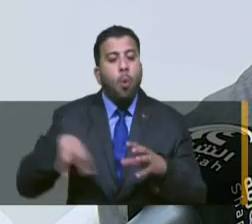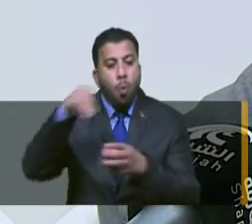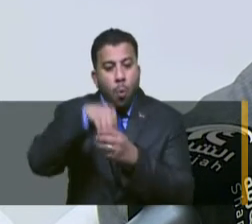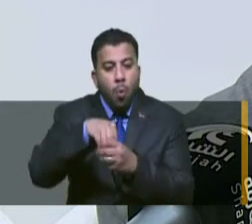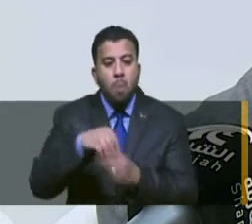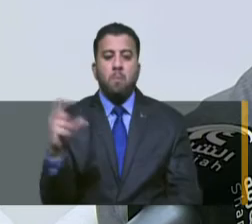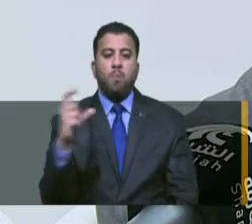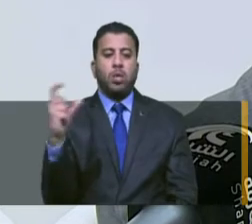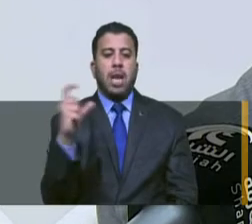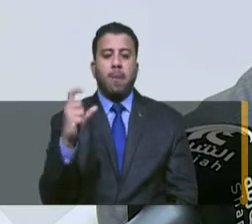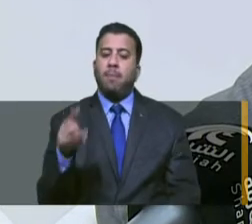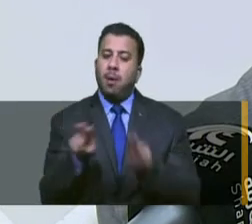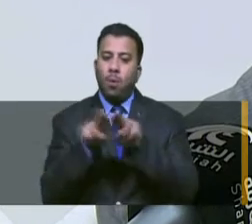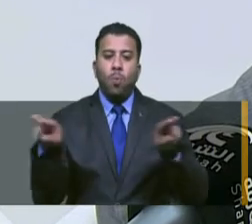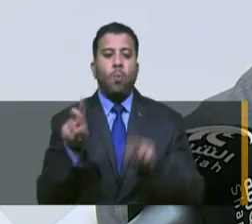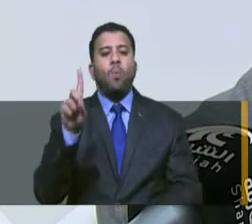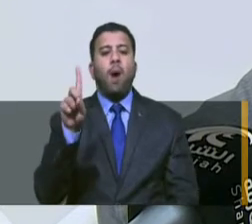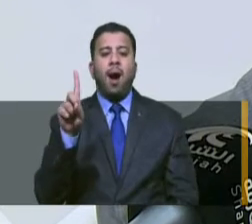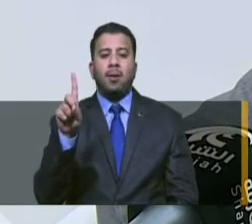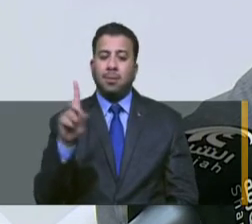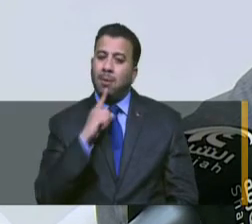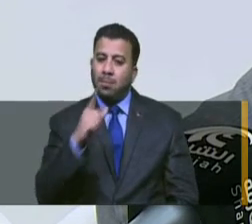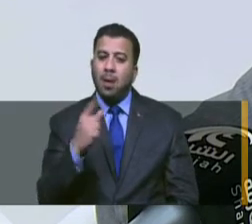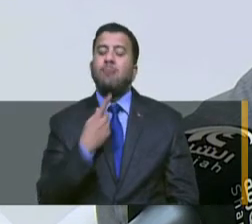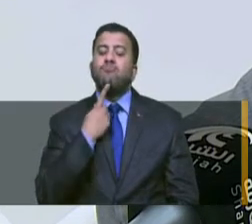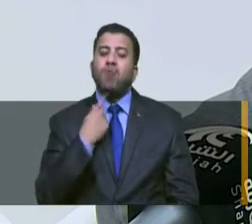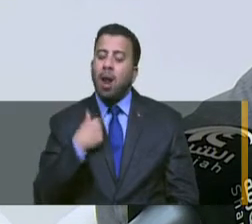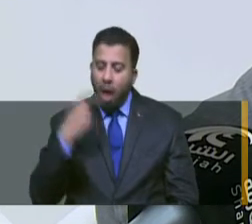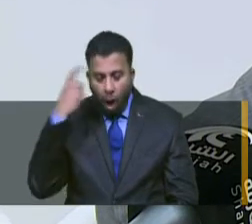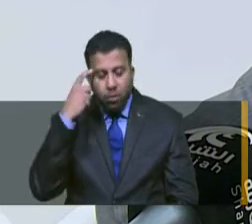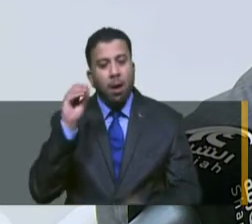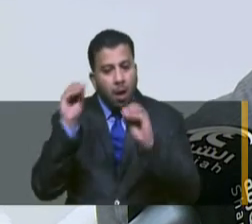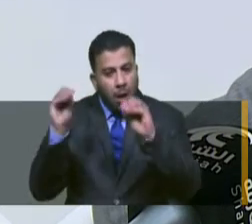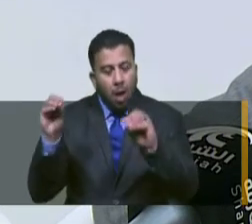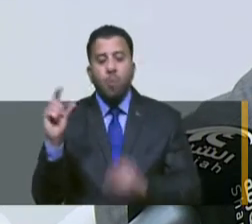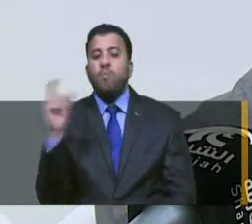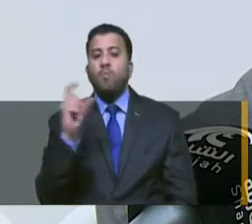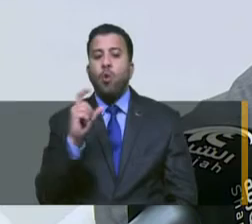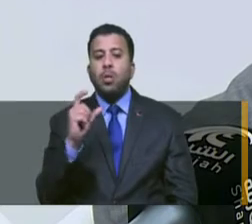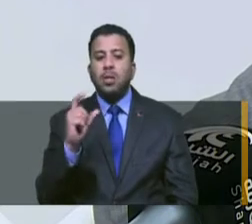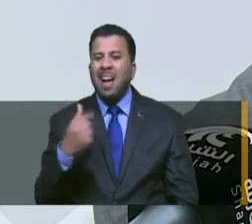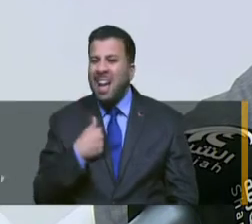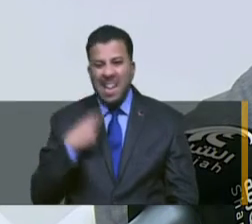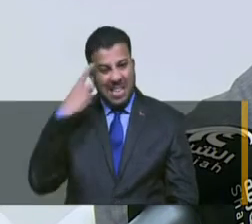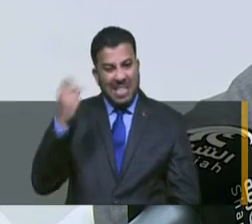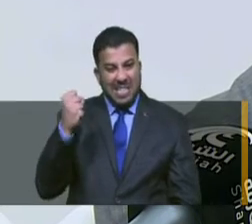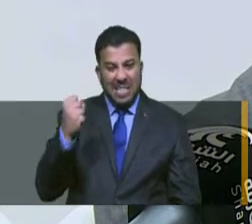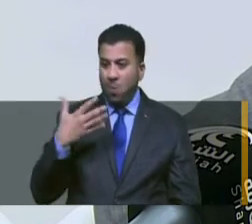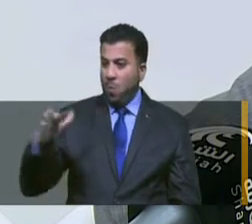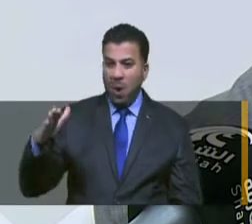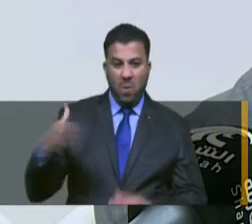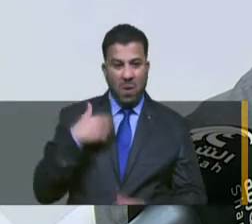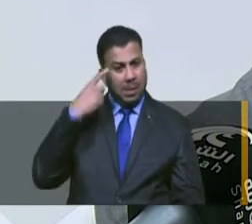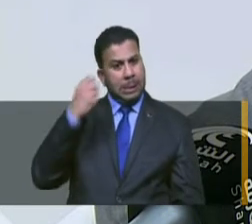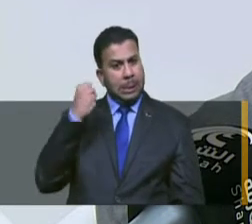ولذلك نحن نريد نعيد يعني هذا المنطق مرة ثانية، نترفع عن العنصرية،